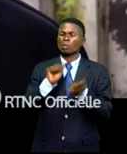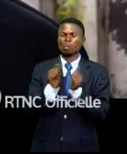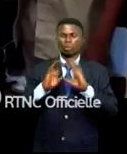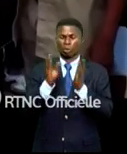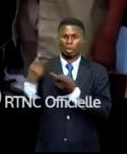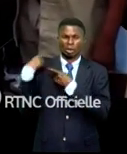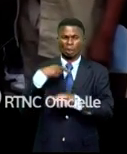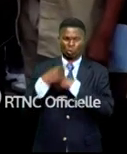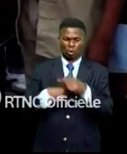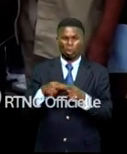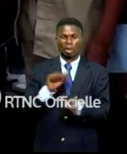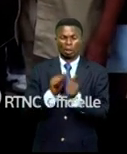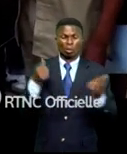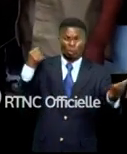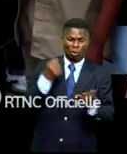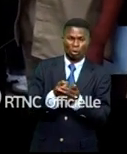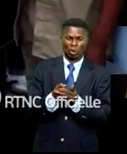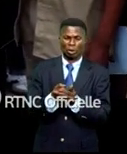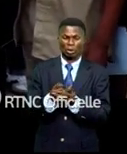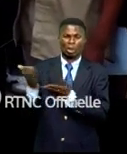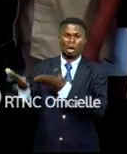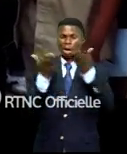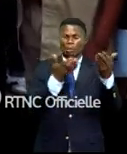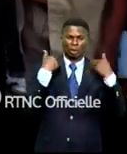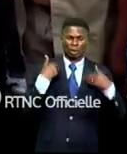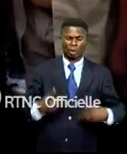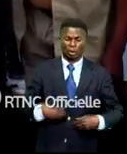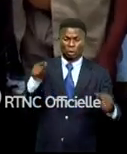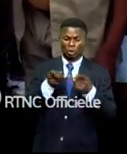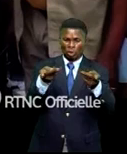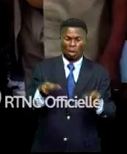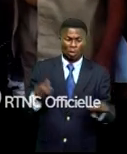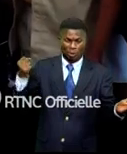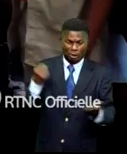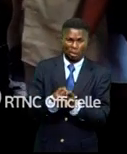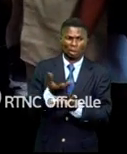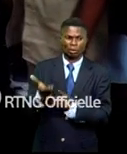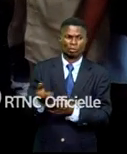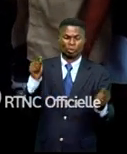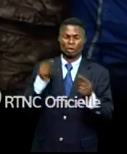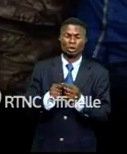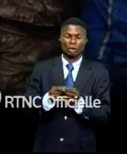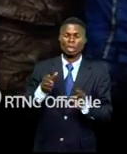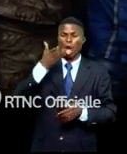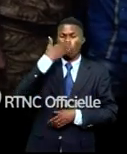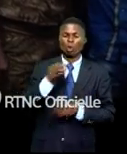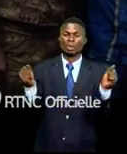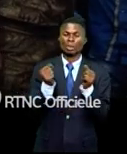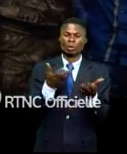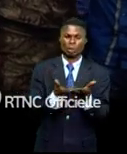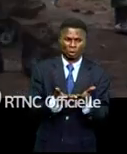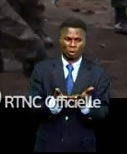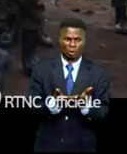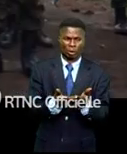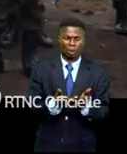depuis le début de l'événement, donc depuis le transport, dès le lieu de l'accident jusqu'à la morgue. Reliant sa parole